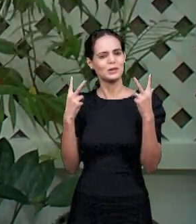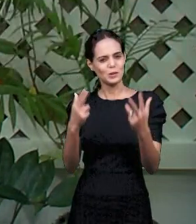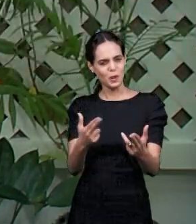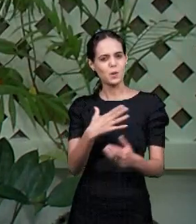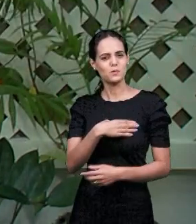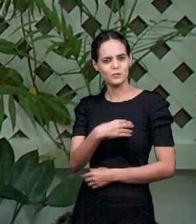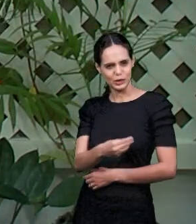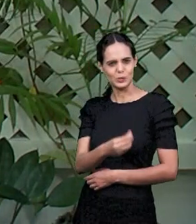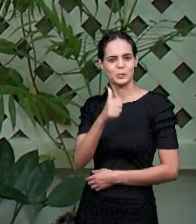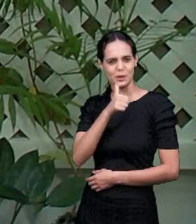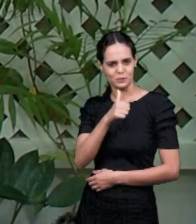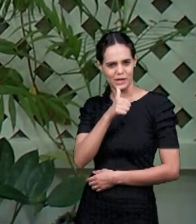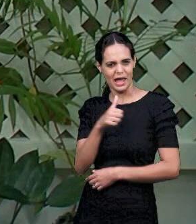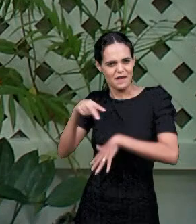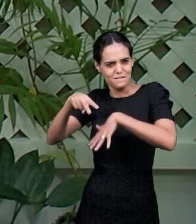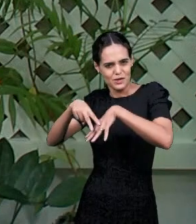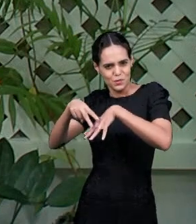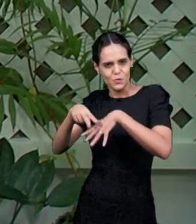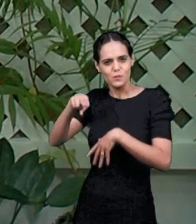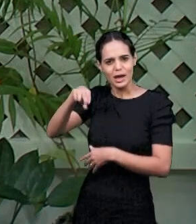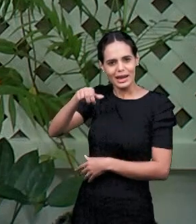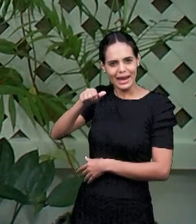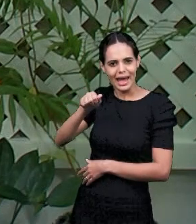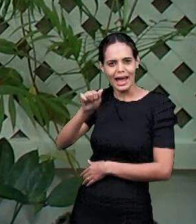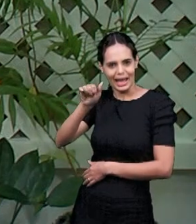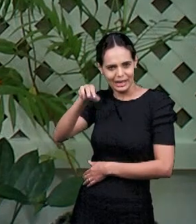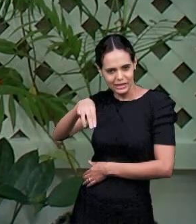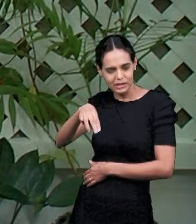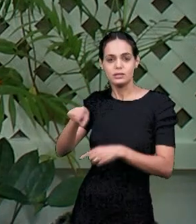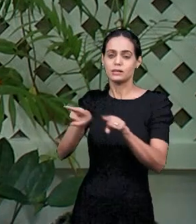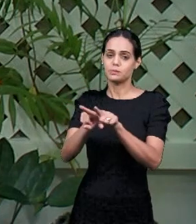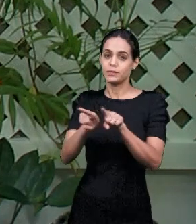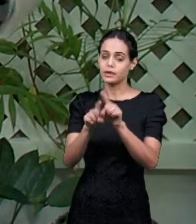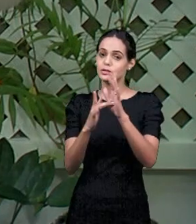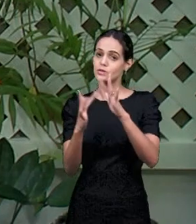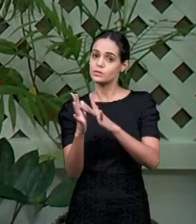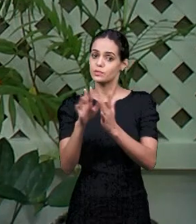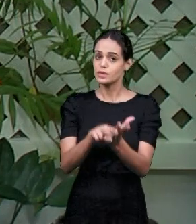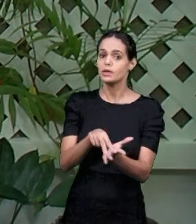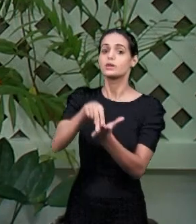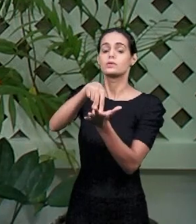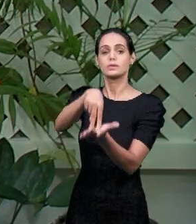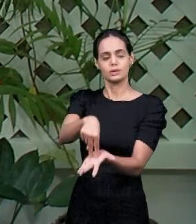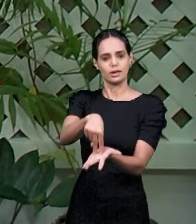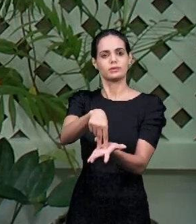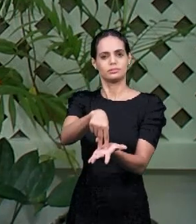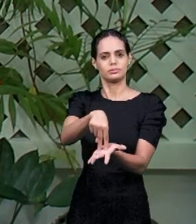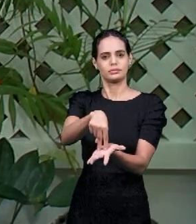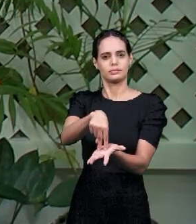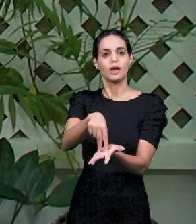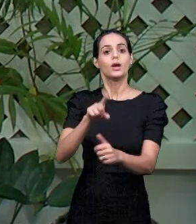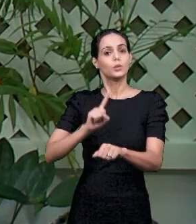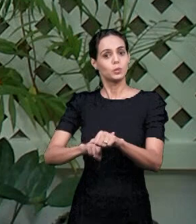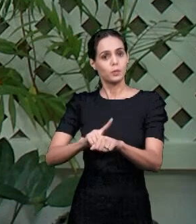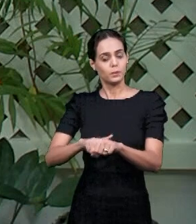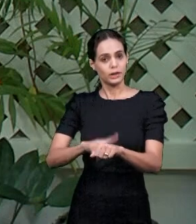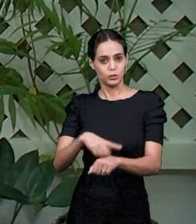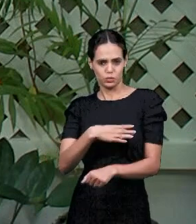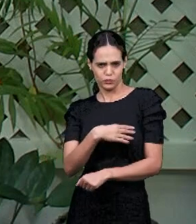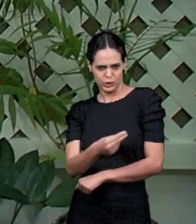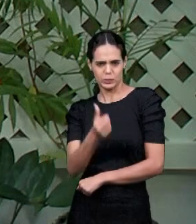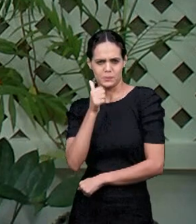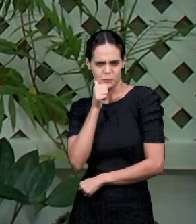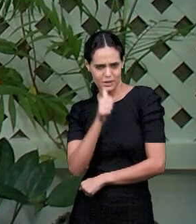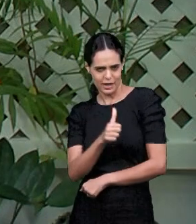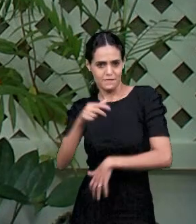tel comme Jésus est ressuscité, le fils de la veuve de Naïm a ressuscité, Jésus aussi va ressusciter. Dans la résurrection du fils de la veuve